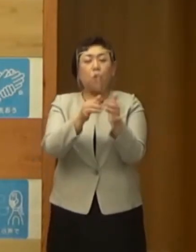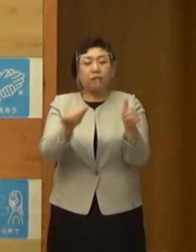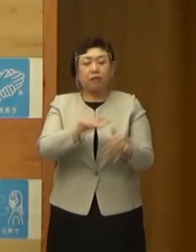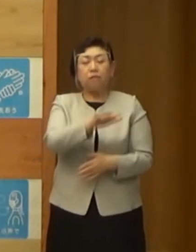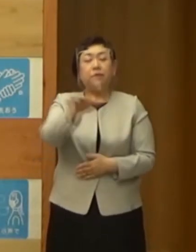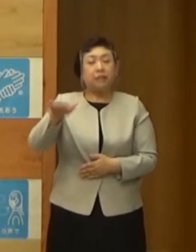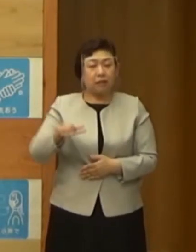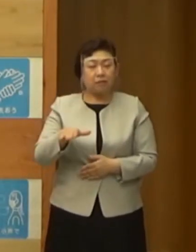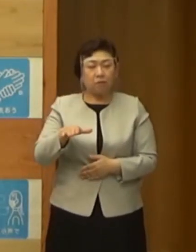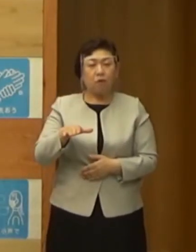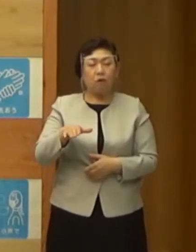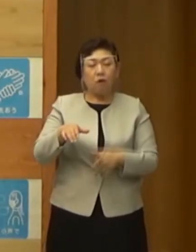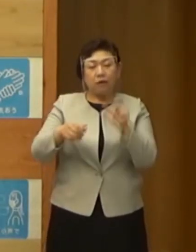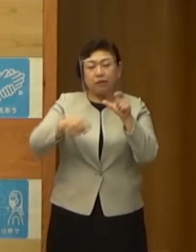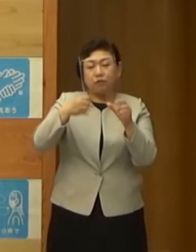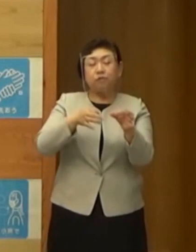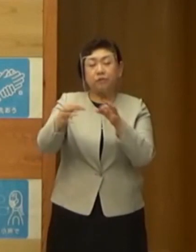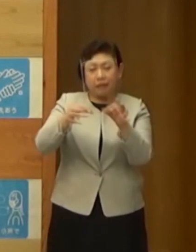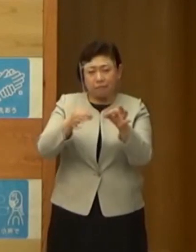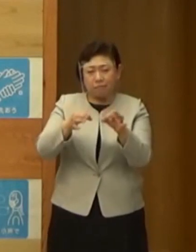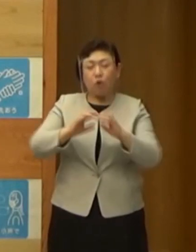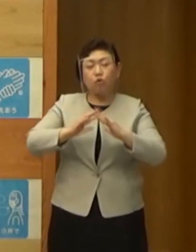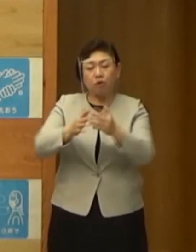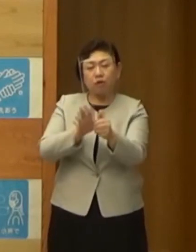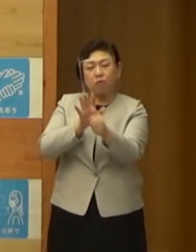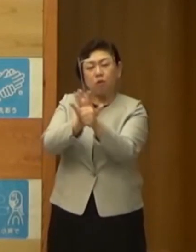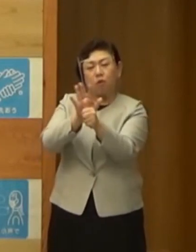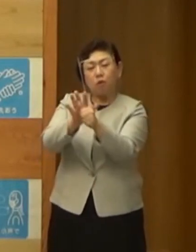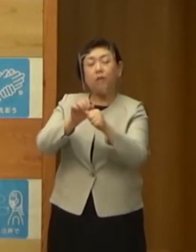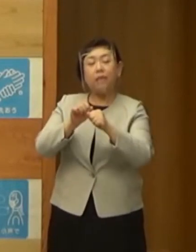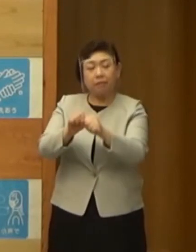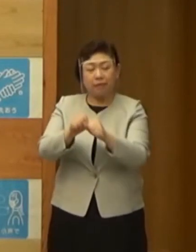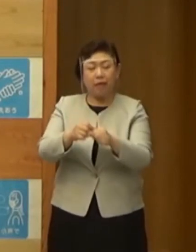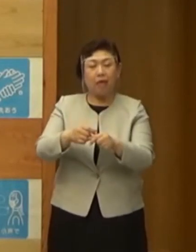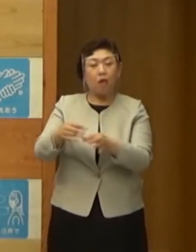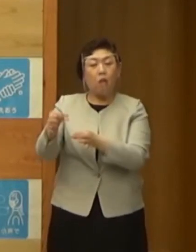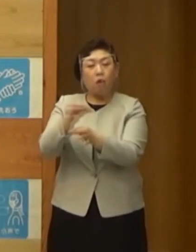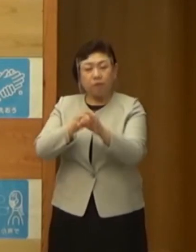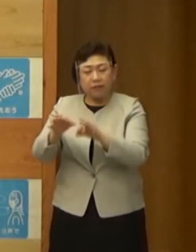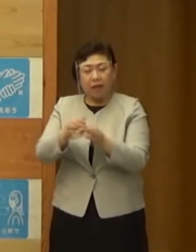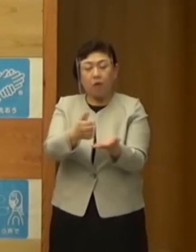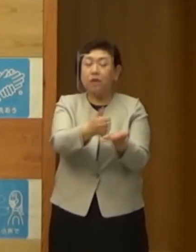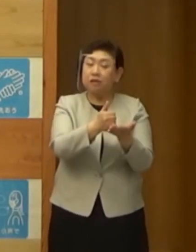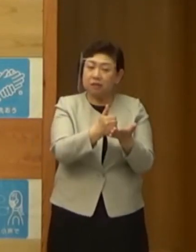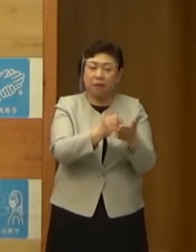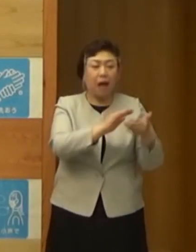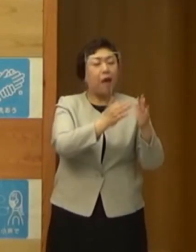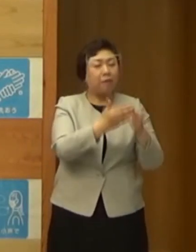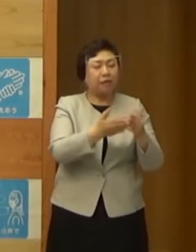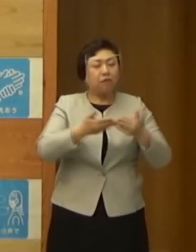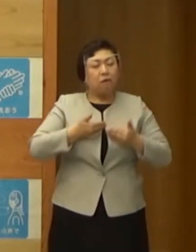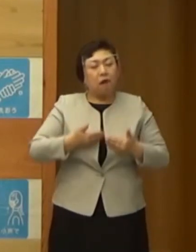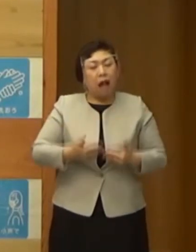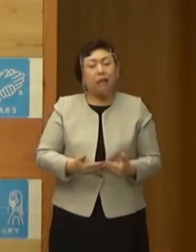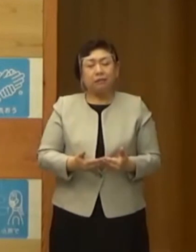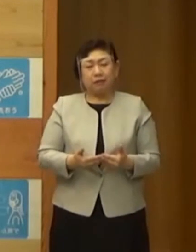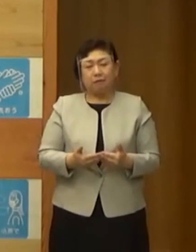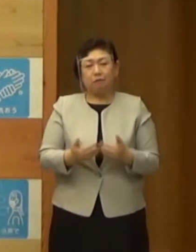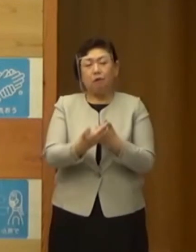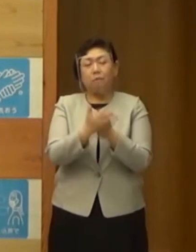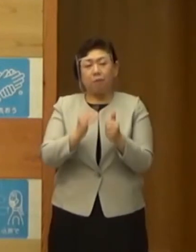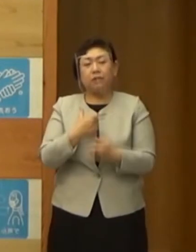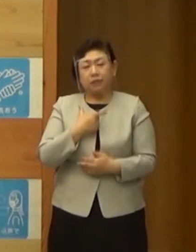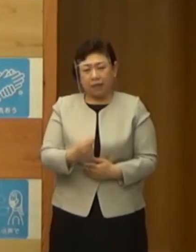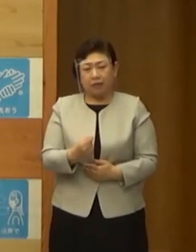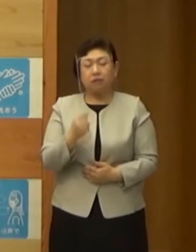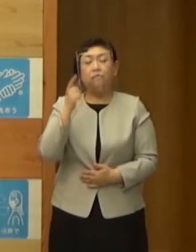様にも飲食店の取り組みを支えていただき、お店とお客様、そして街の安全確保をこちらを図って